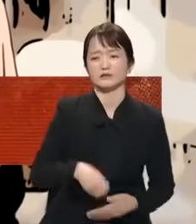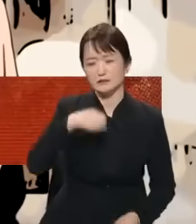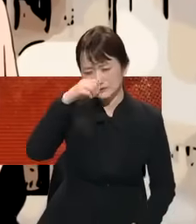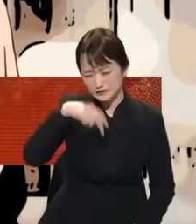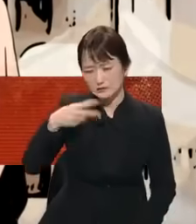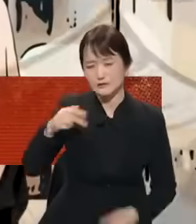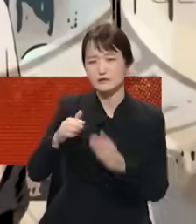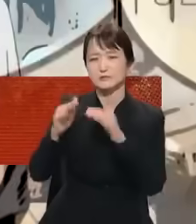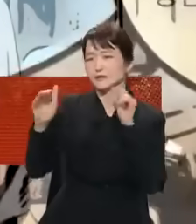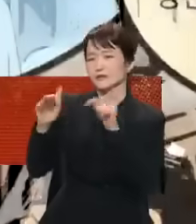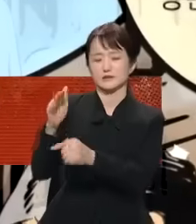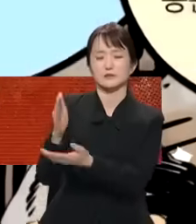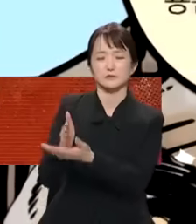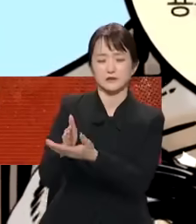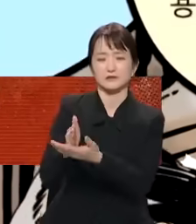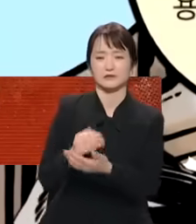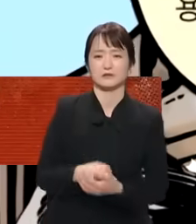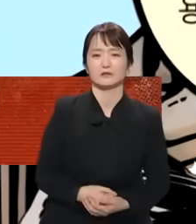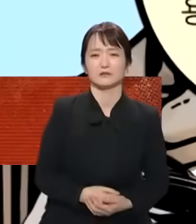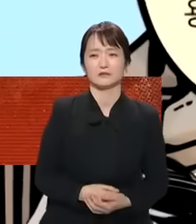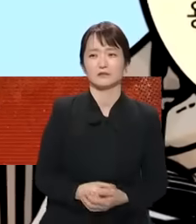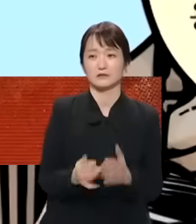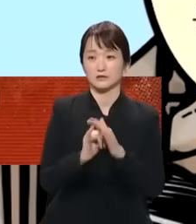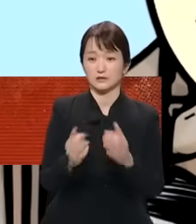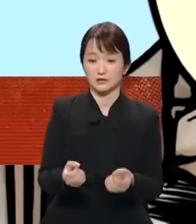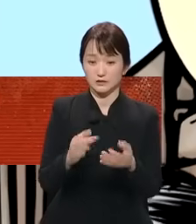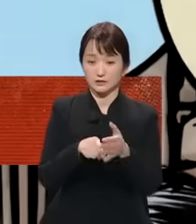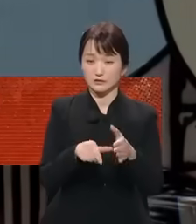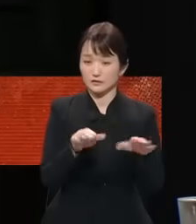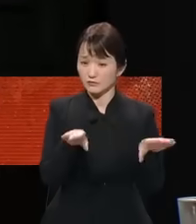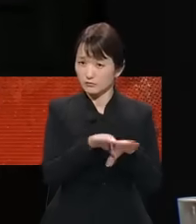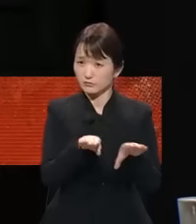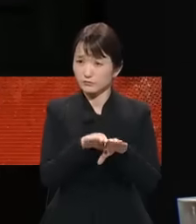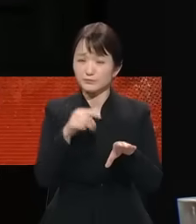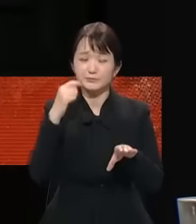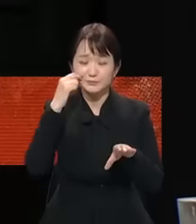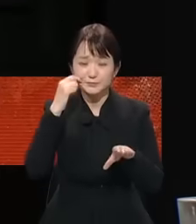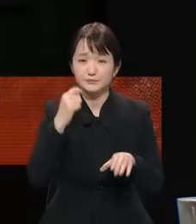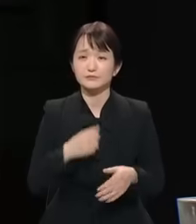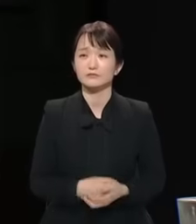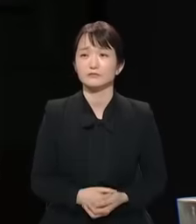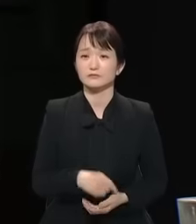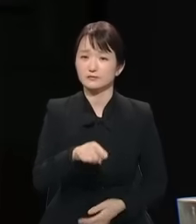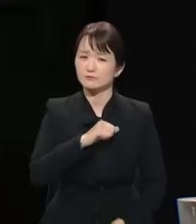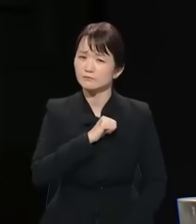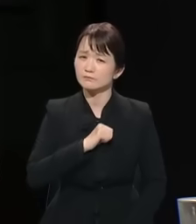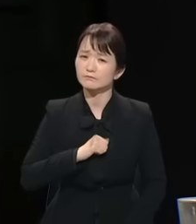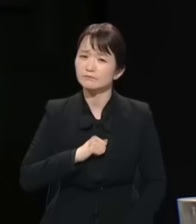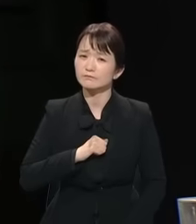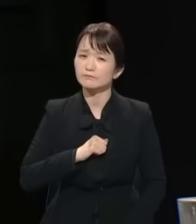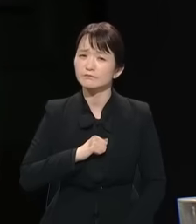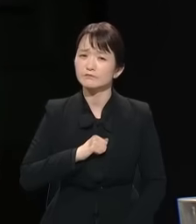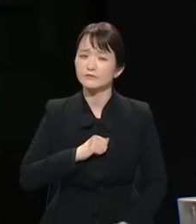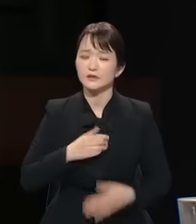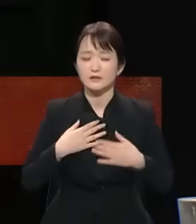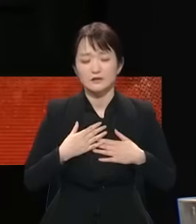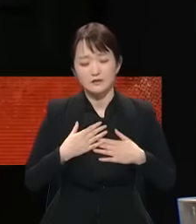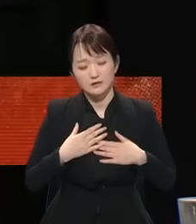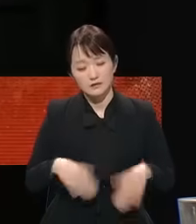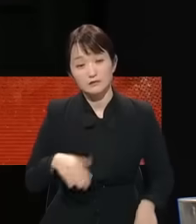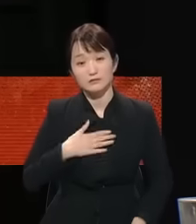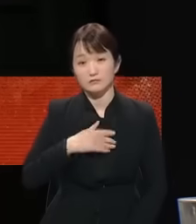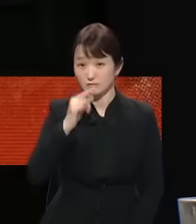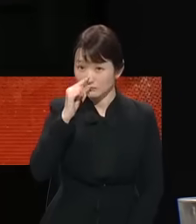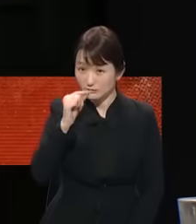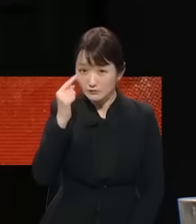가지 말자 이렇게 말만 한다는데 가족 행사마다 다 빠질 수도 없는 노릇입니다. 이거 참고 사느라고 완전히 지쳐버렸는데 내가